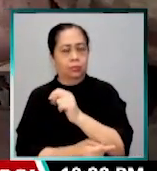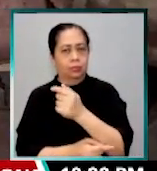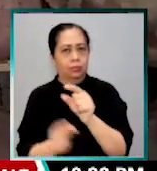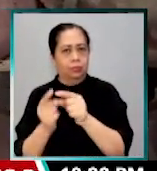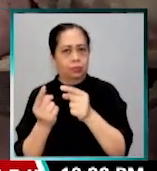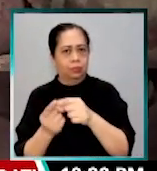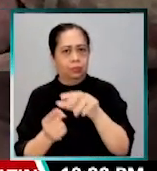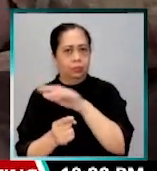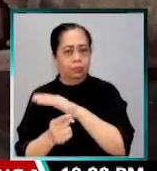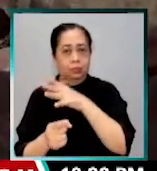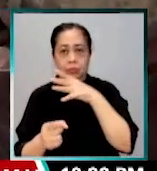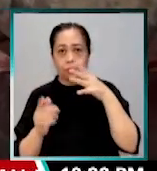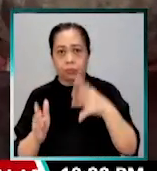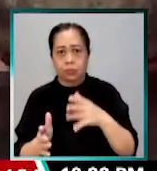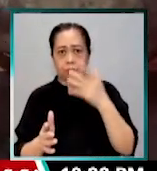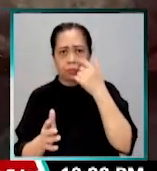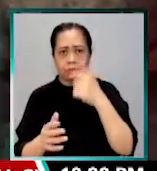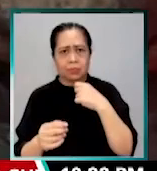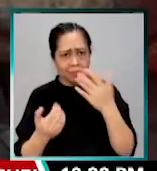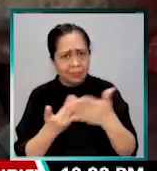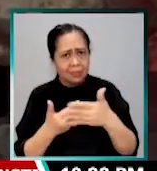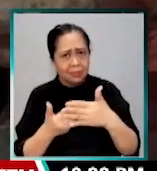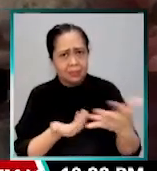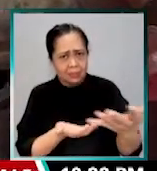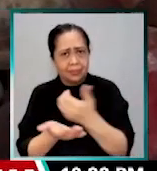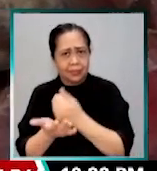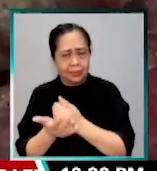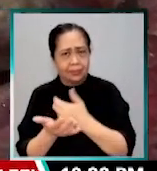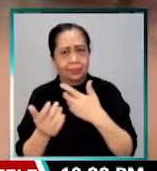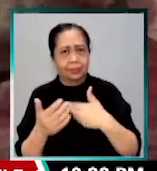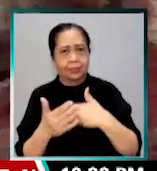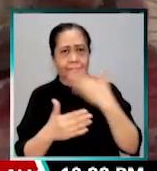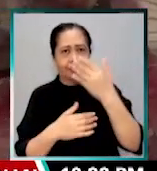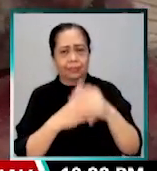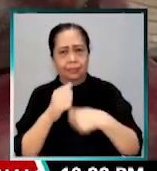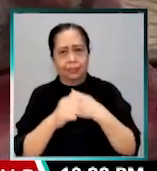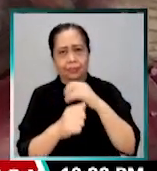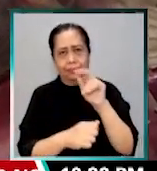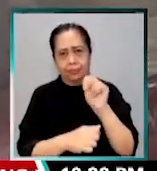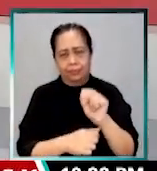SINAG dahil anihan na ng sibuyas sa Enero.